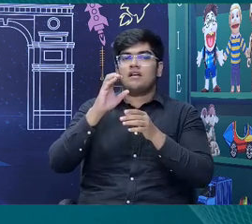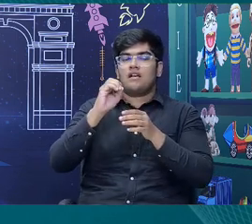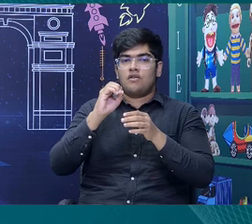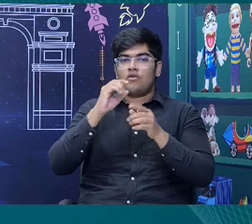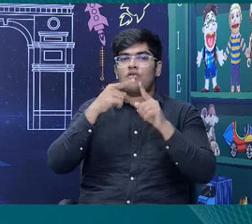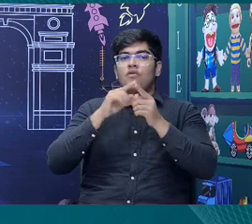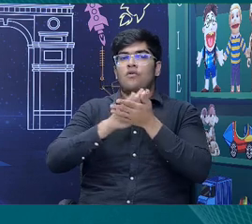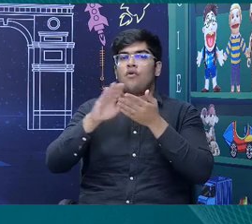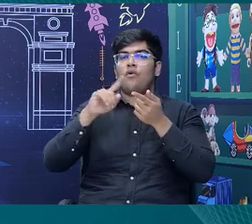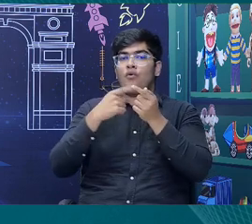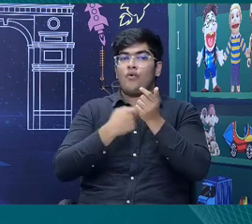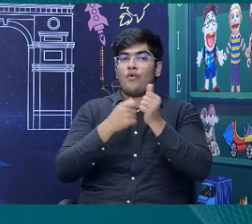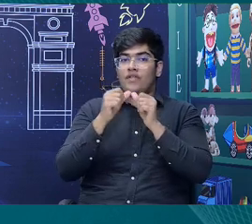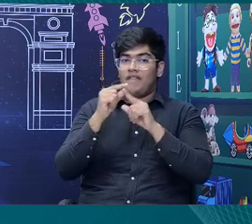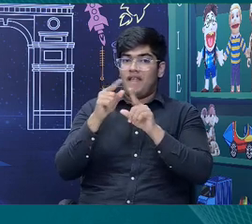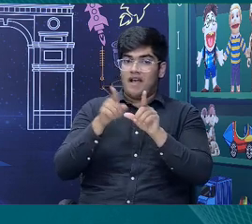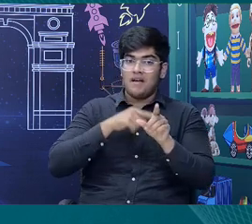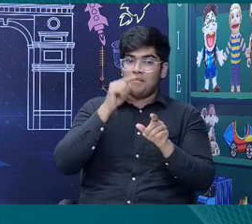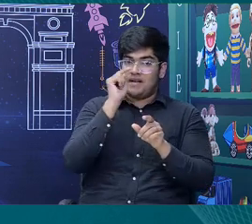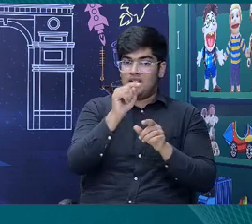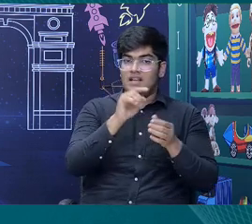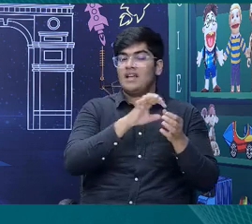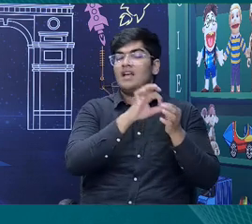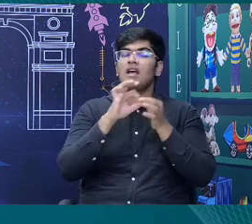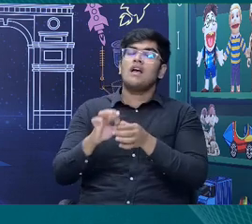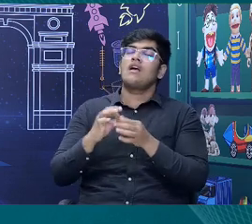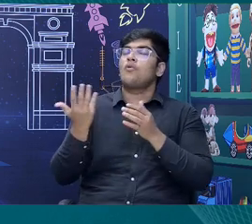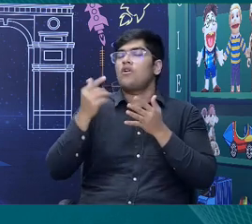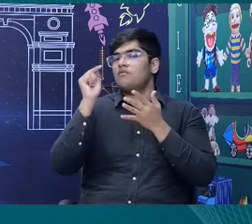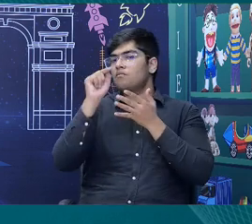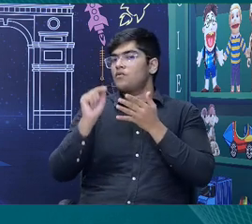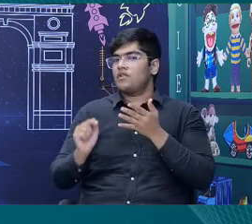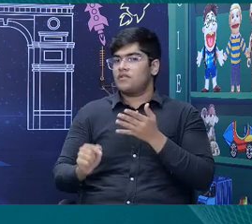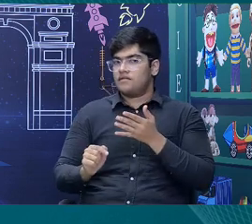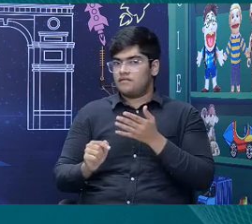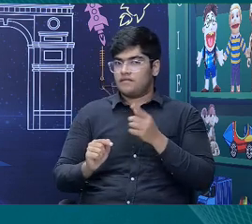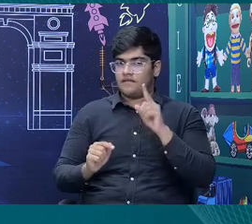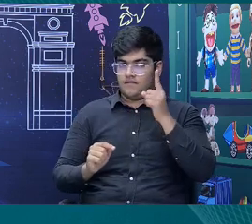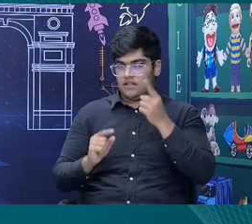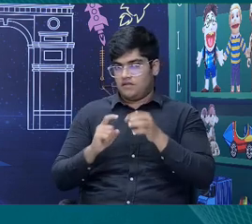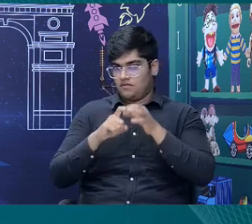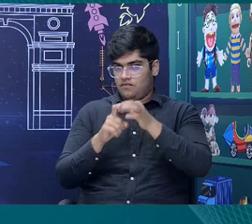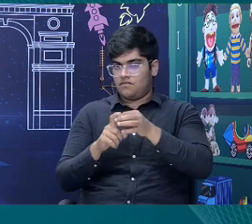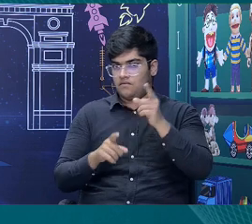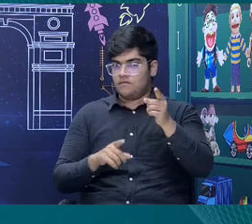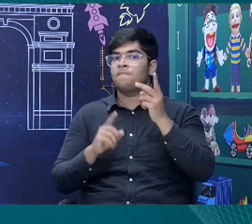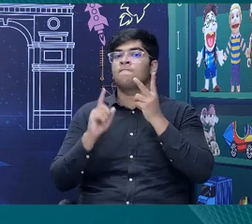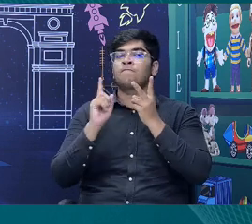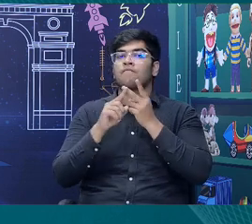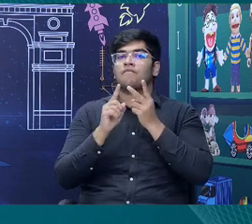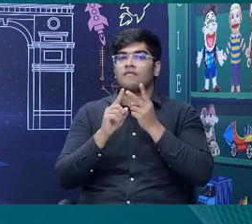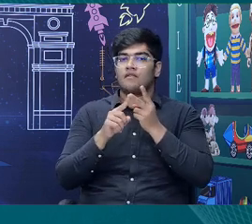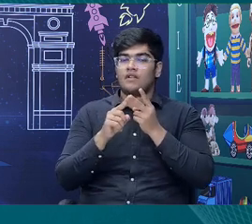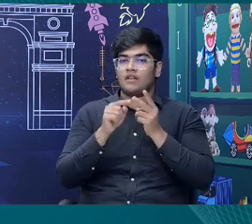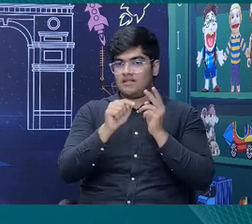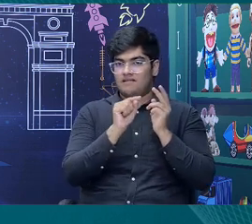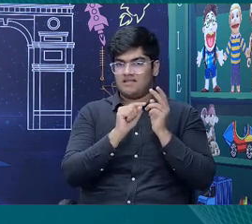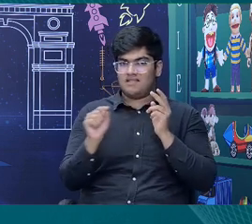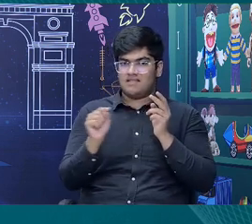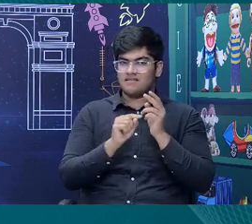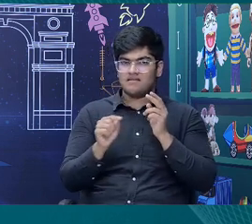कॉसेस हैं जो आपको हेल्प करते हैं साइकोथेरेपी के हेल्प से हील करने में सेकंड है डैश इज द केस इन व्हिच